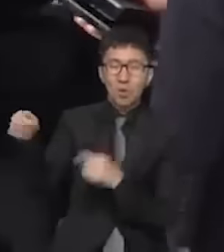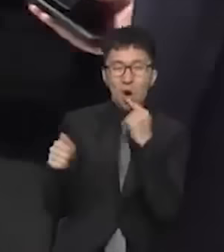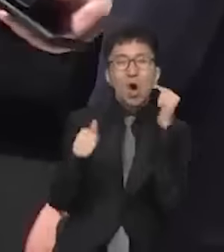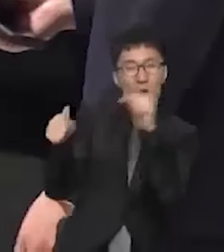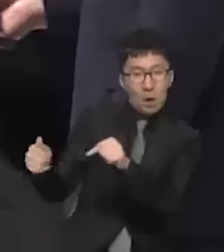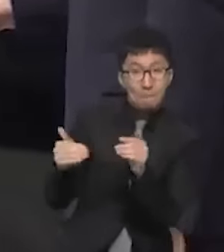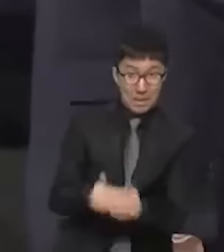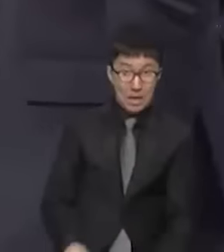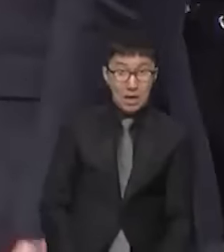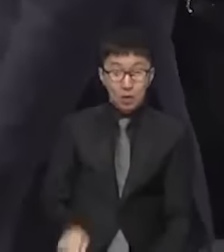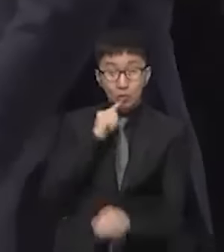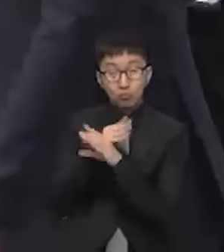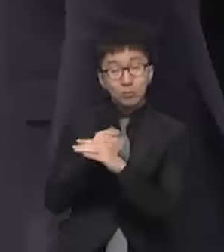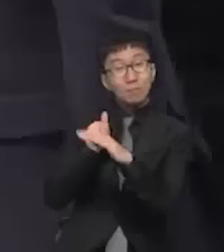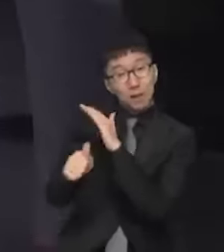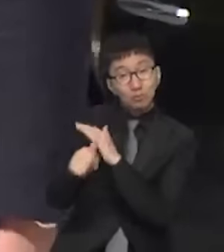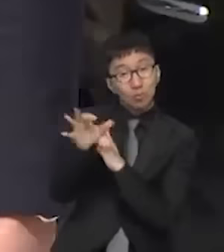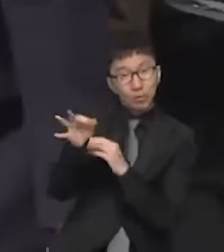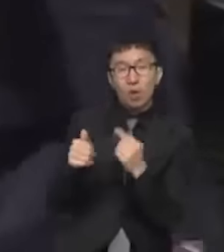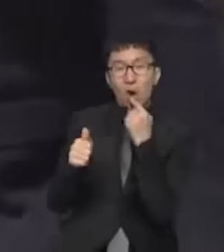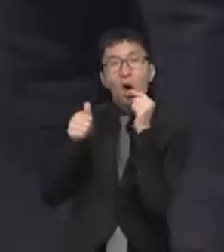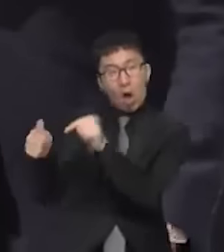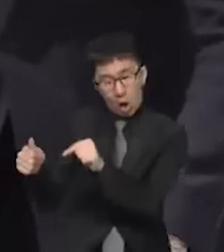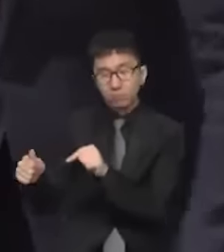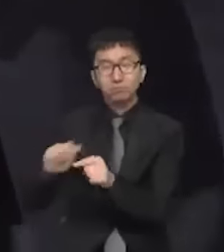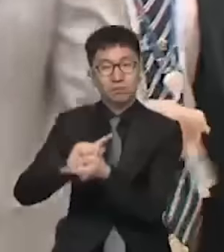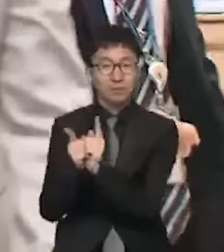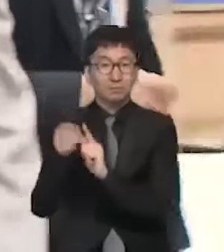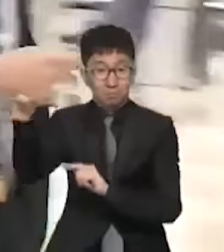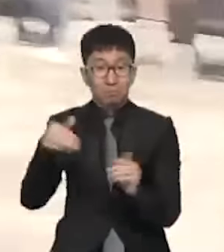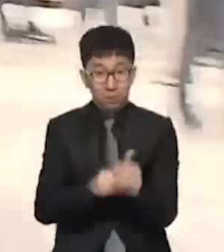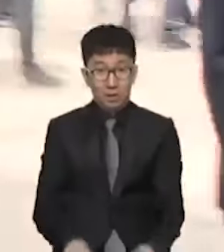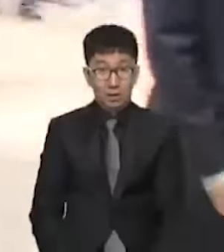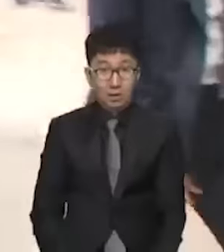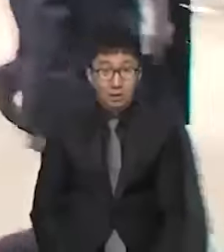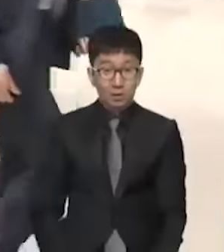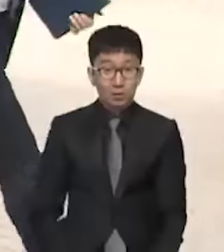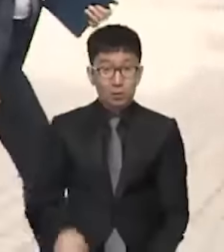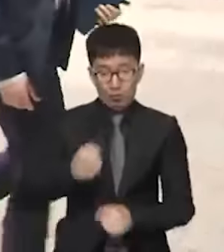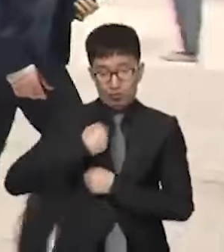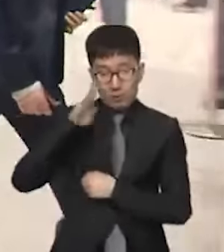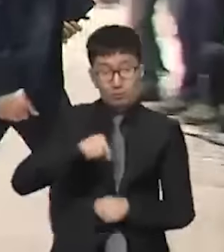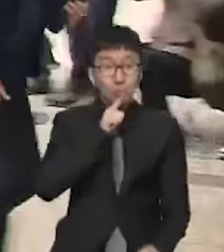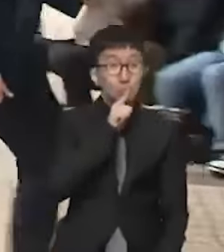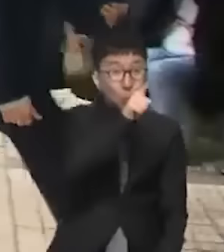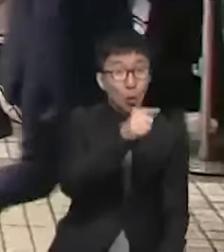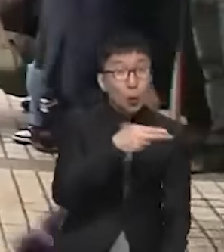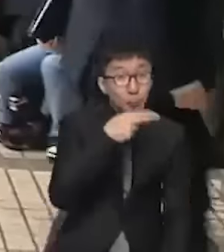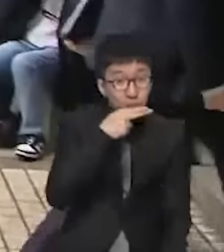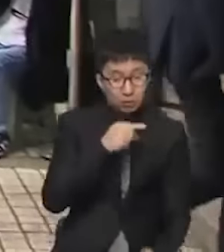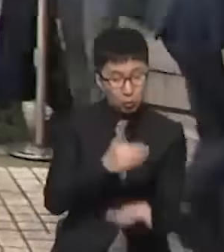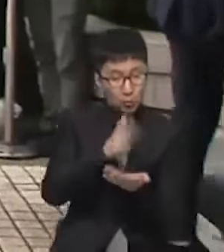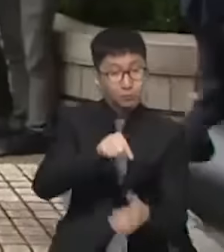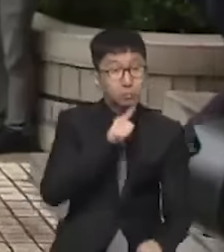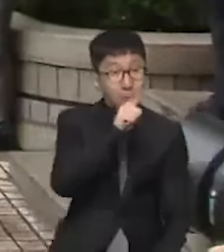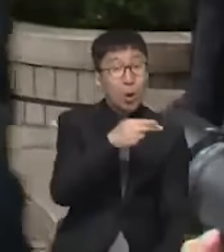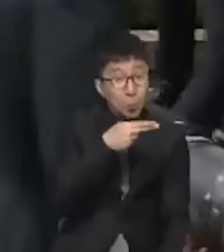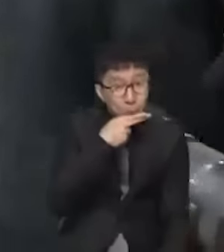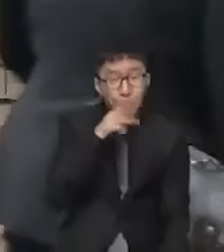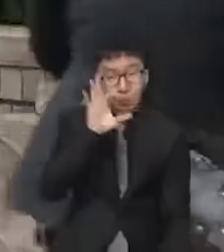이를 위해 당국 신고 없이 달러를 국외로 밀반출하도록 한 혐의, 정부 승인 없이 대북 사업을 추진했다는 혐의